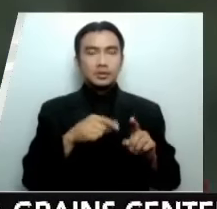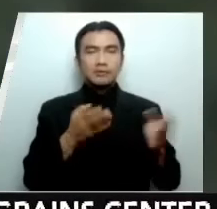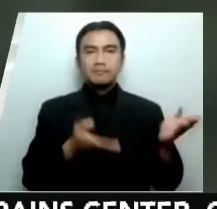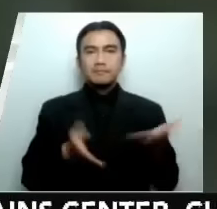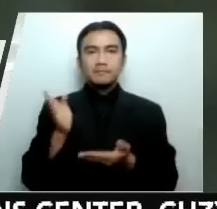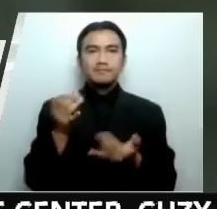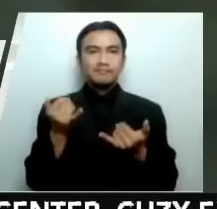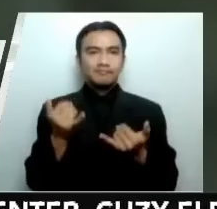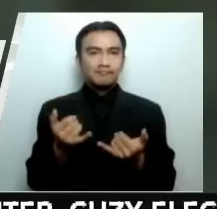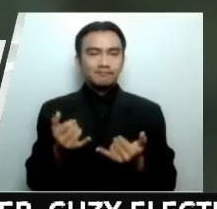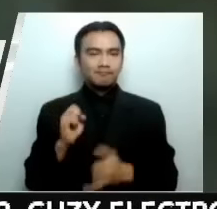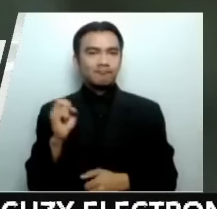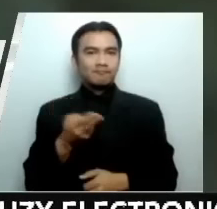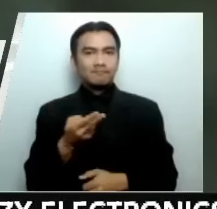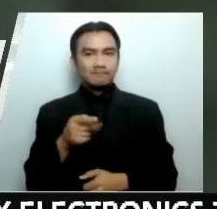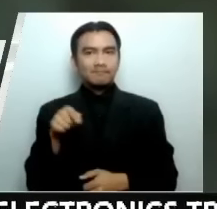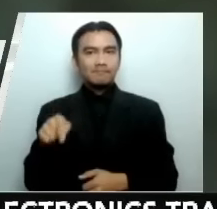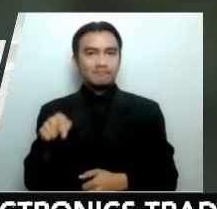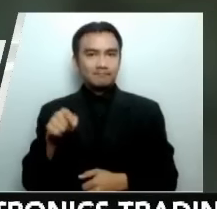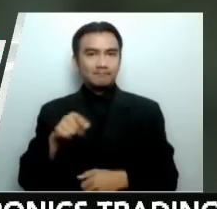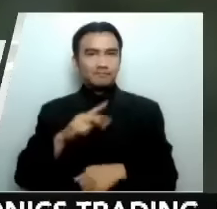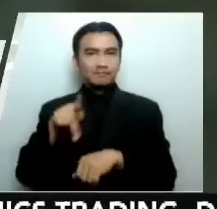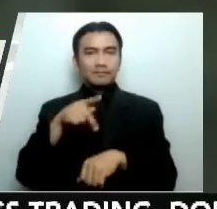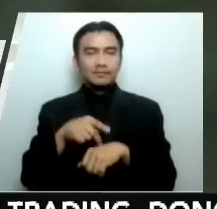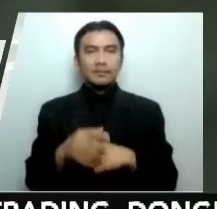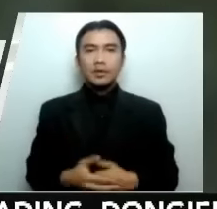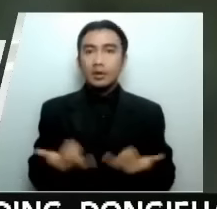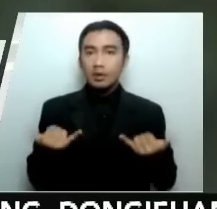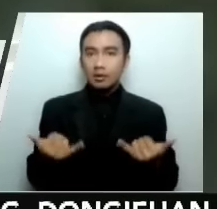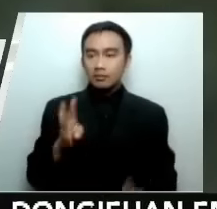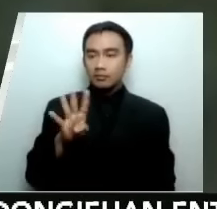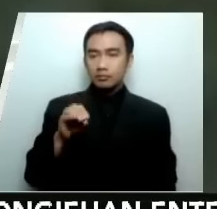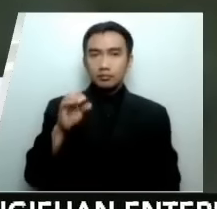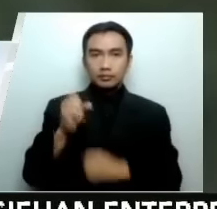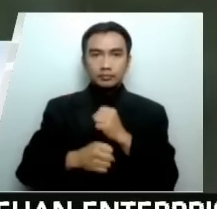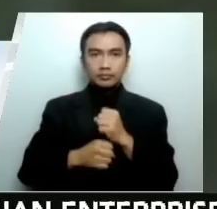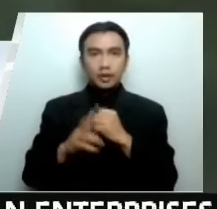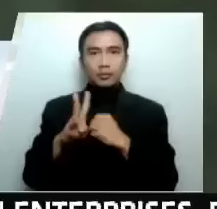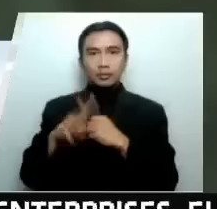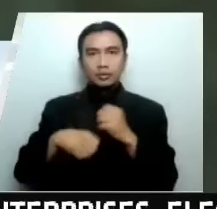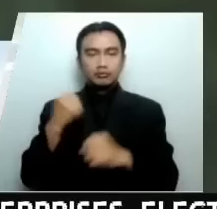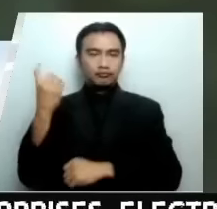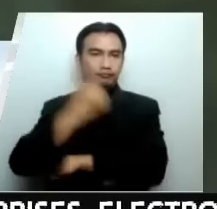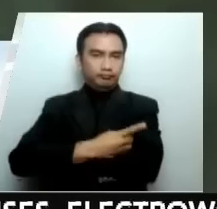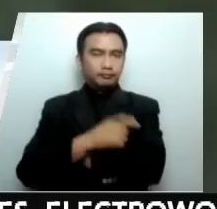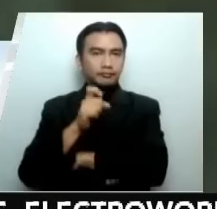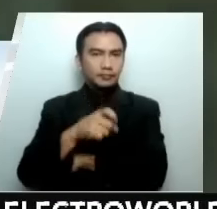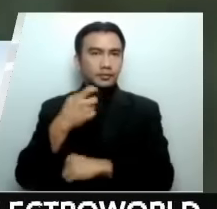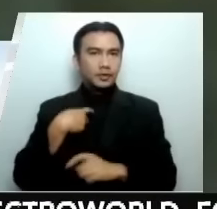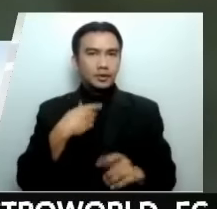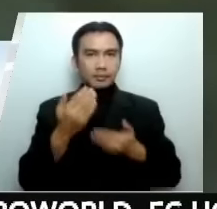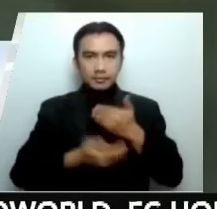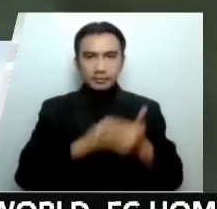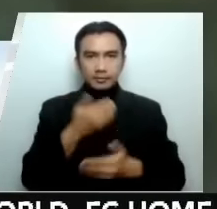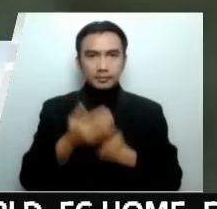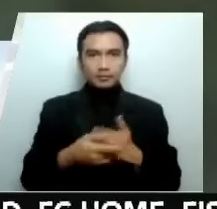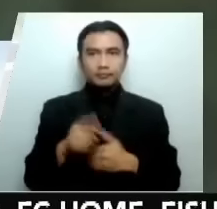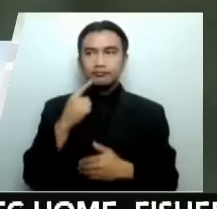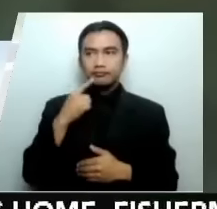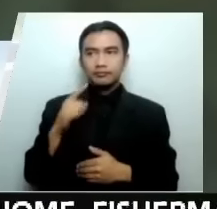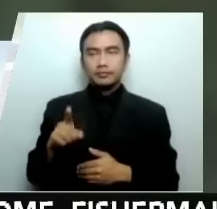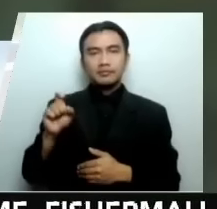ng 40 days ang proseso daw ng deportation sa Timor-Leste. Pero umaasang NBI at Department of Justice na mas mapapabilis